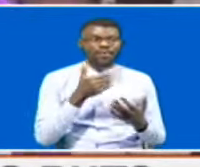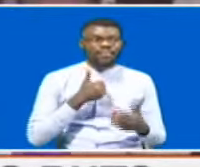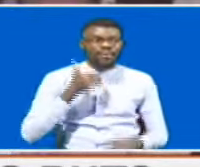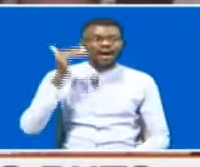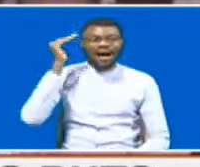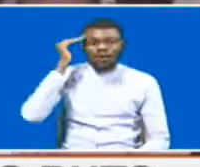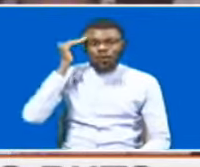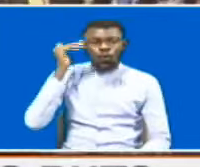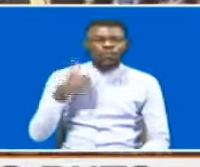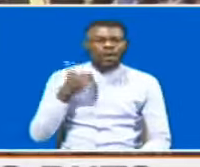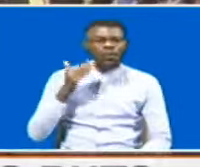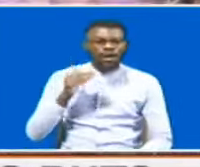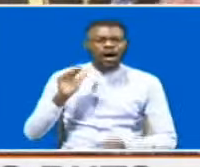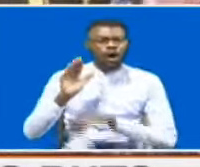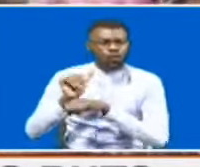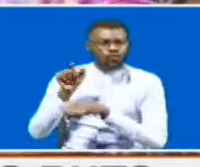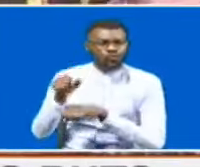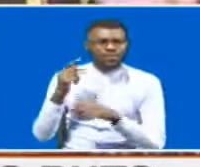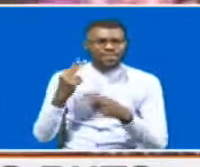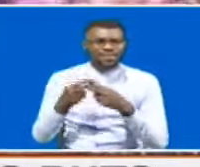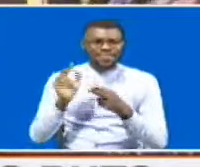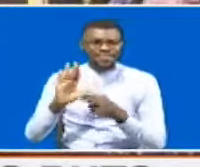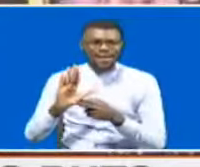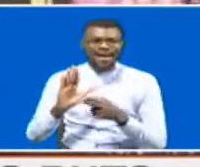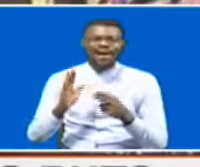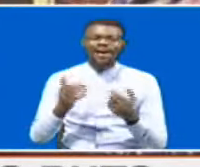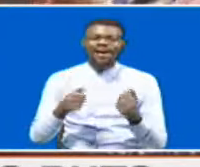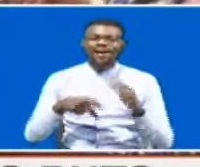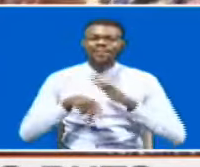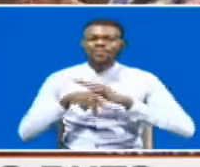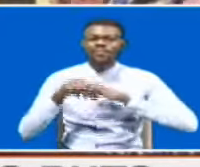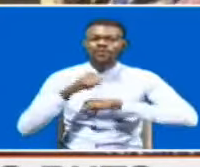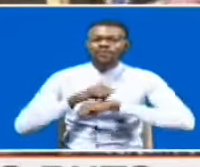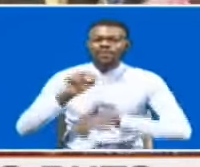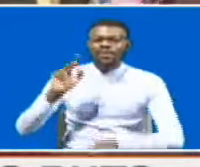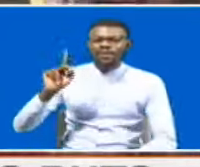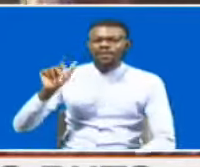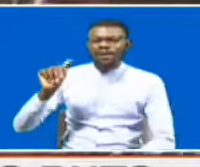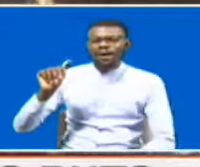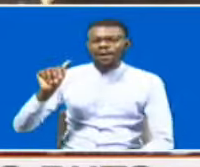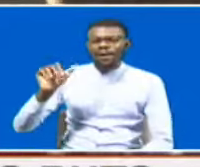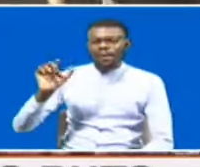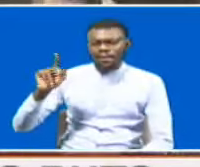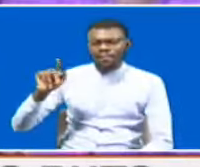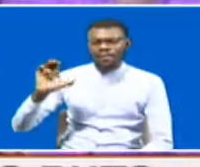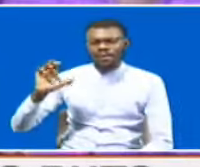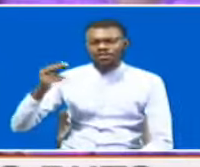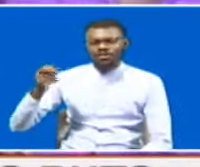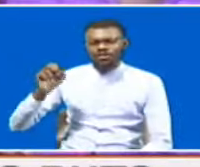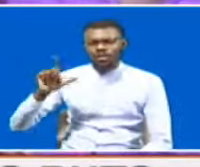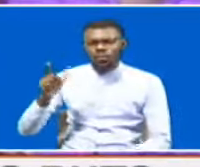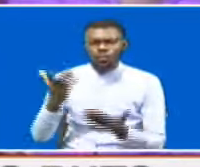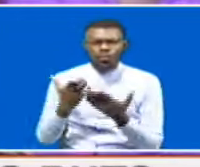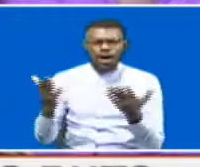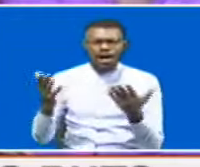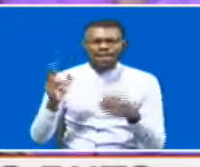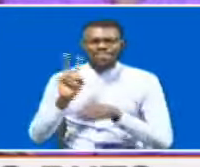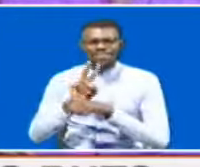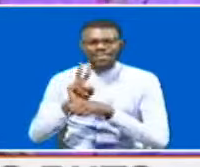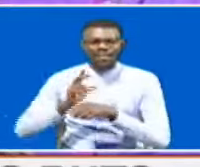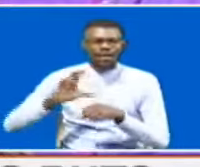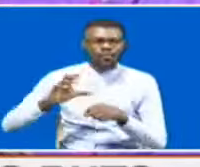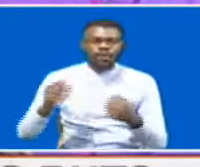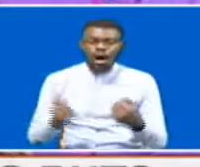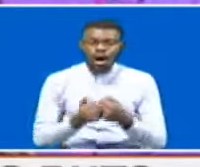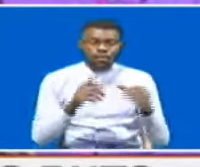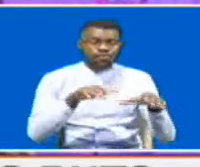will record it. Ndivyo hali ilivyokuwa katika shule ya msingi ya Kapchemgum katika eneo bunge la Hamisi, kaunti ya Vihiga, wakati